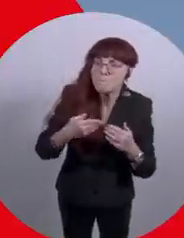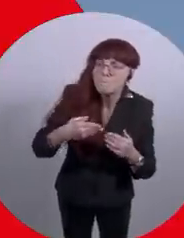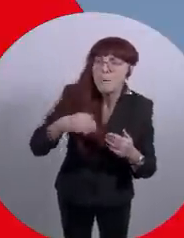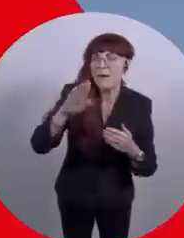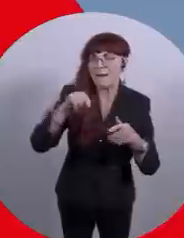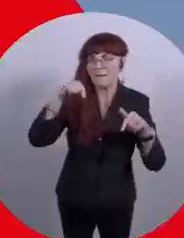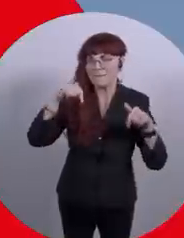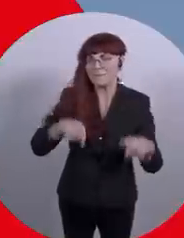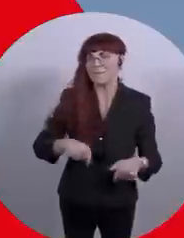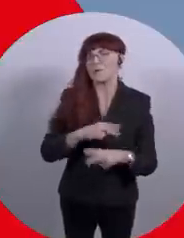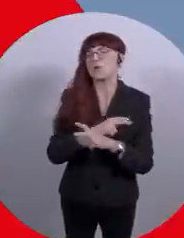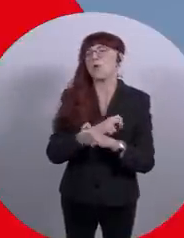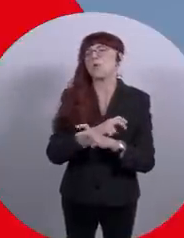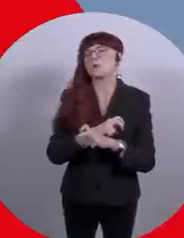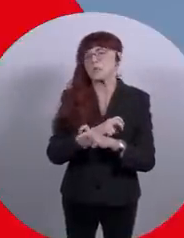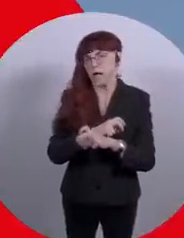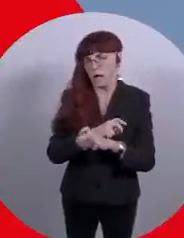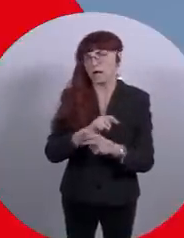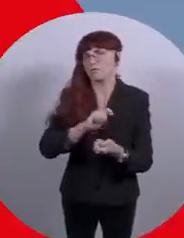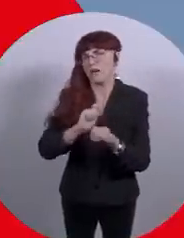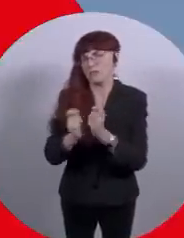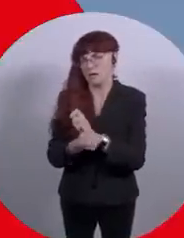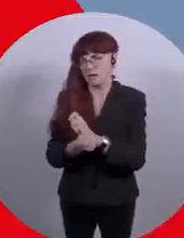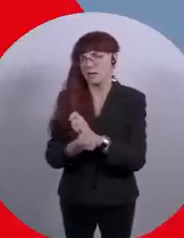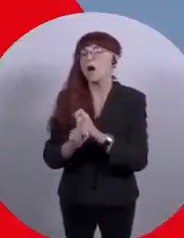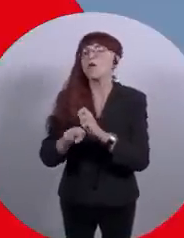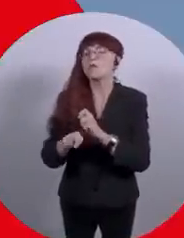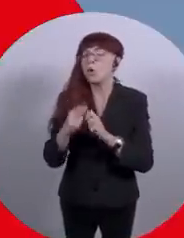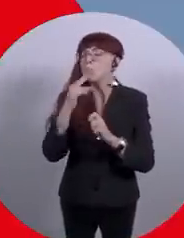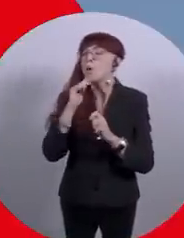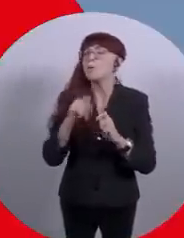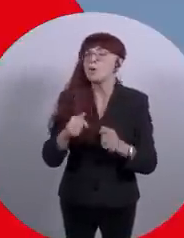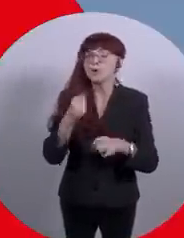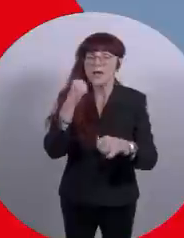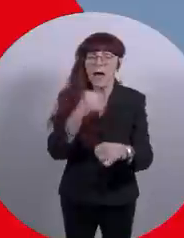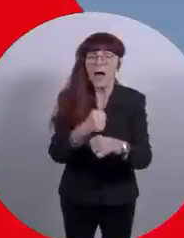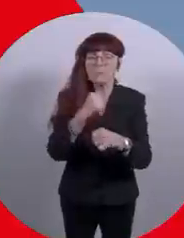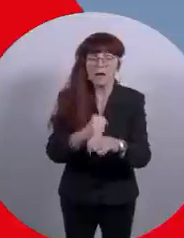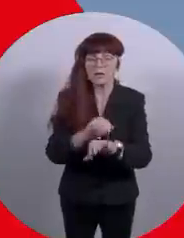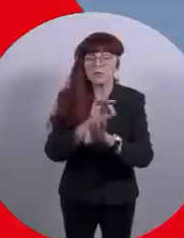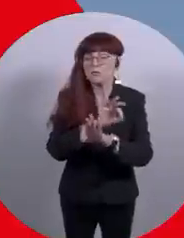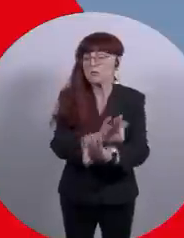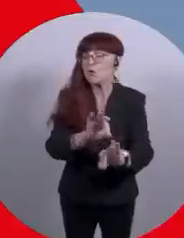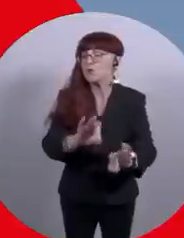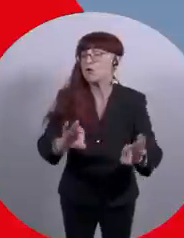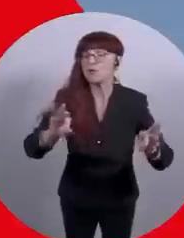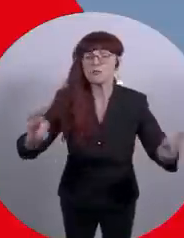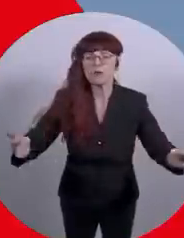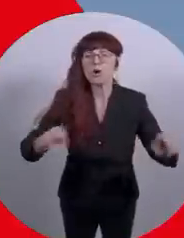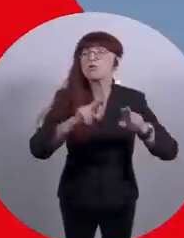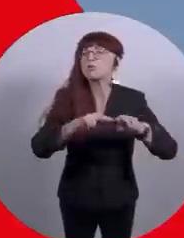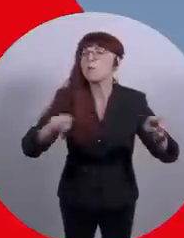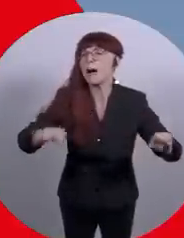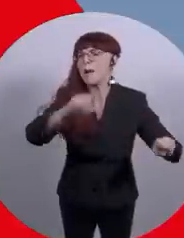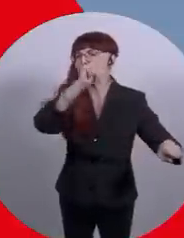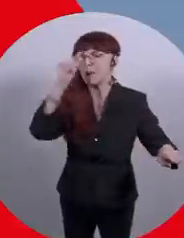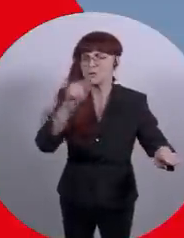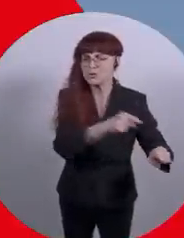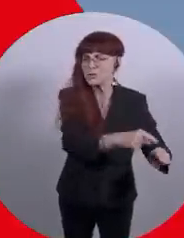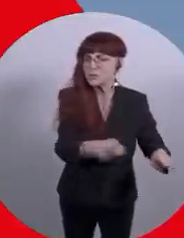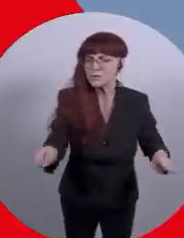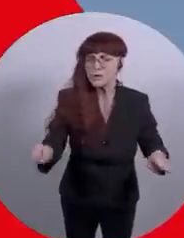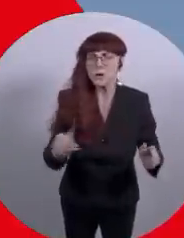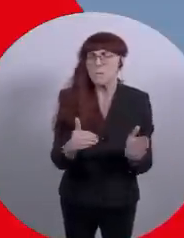für diejenigen für die wir gegründet wurden für die ganz normalen Leute in diesem Land die sich nicht selber richten können die brauchen eine